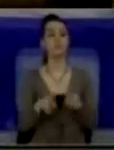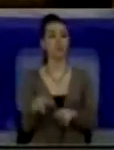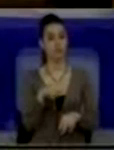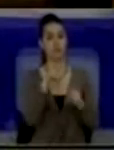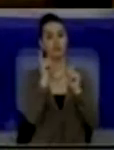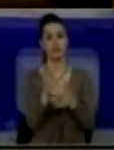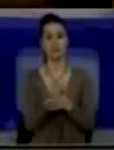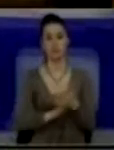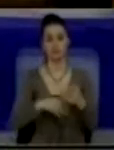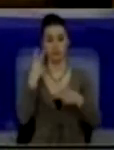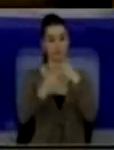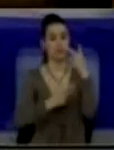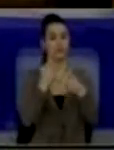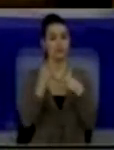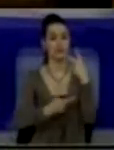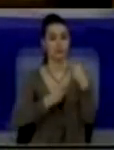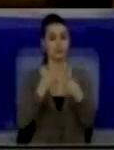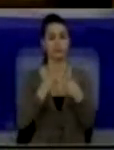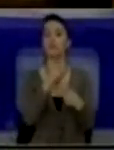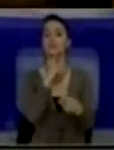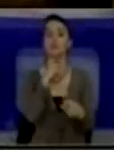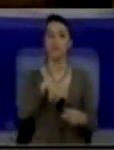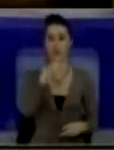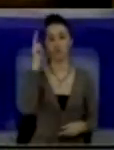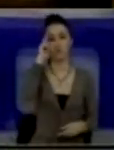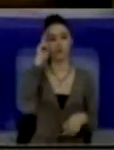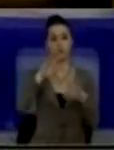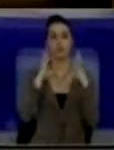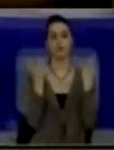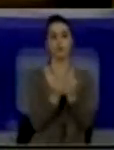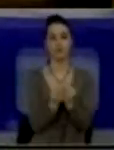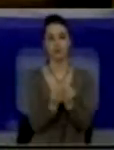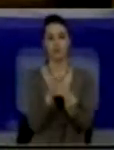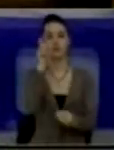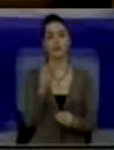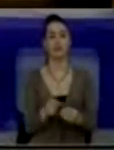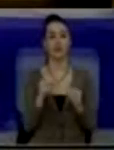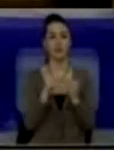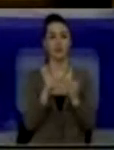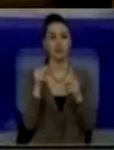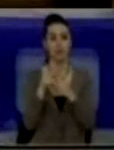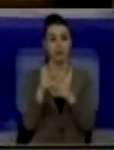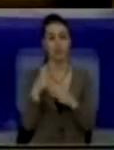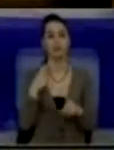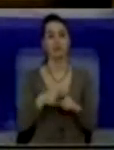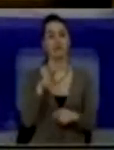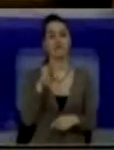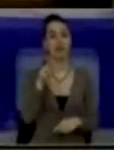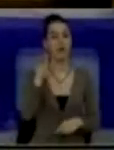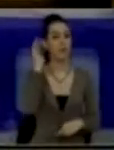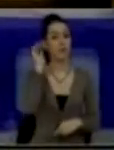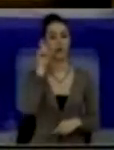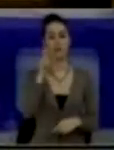fillojë hetimet. Aktorët e krimit janë të njohur, midis tyre zoti Pacoli dhe vllau i ministrit të jashtëm Gani